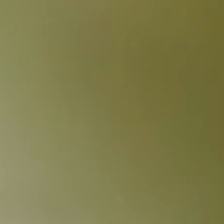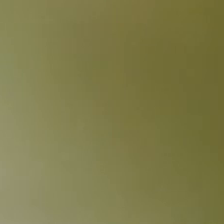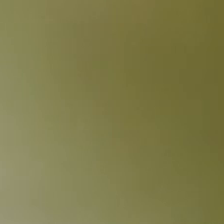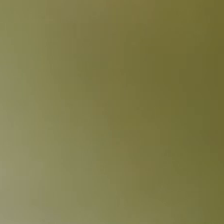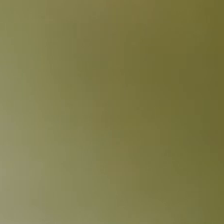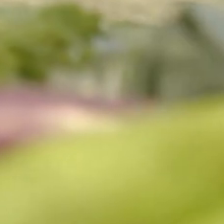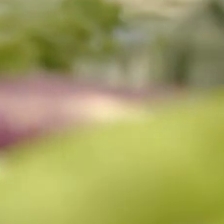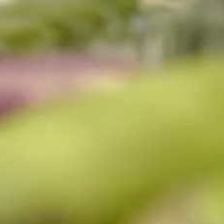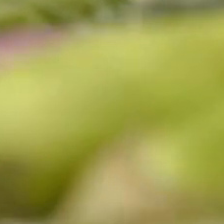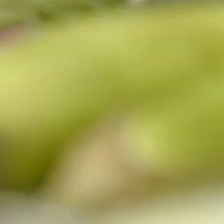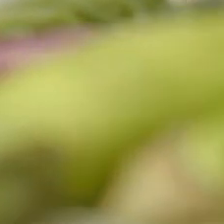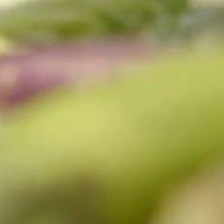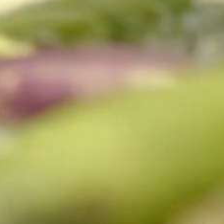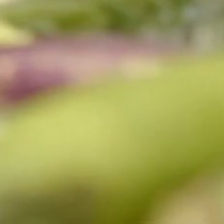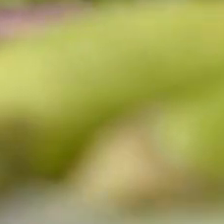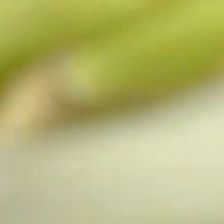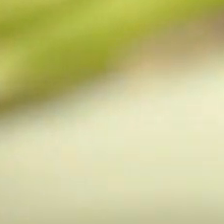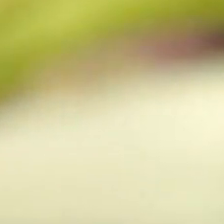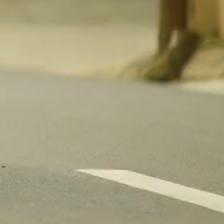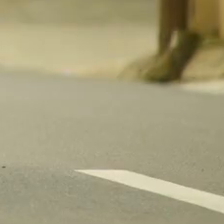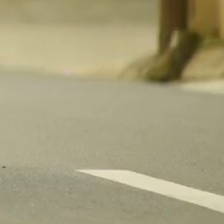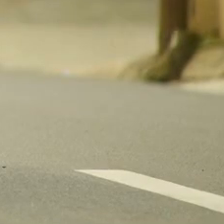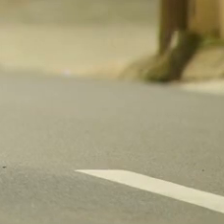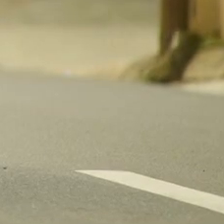Ayah tetap menolong orang yang kesulitan.